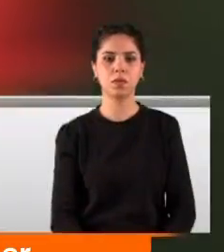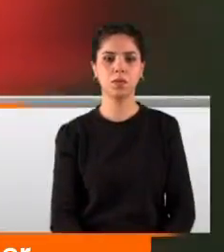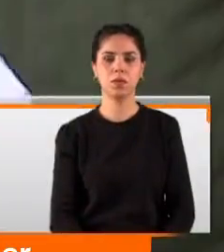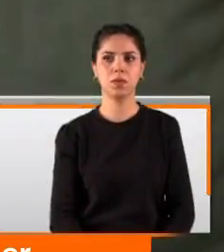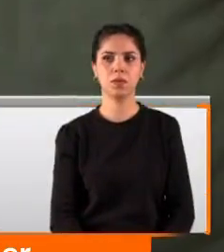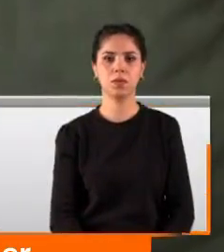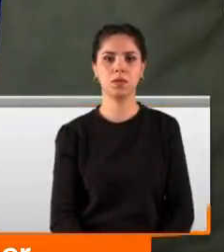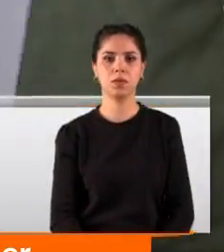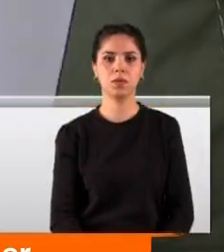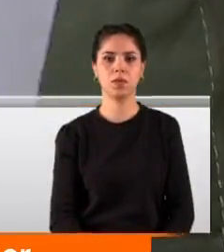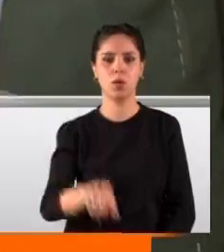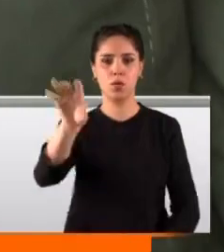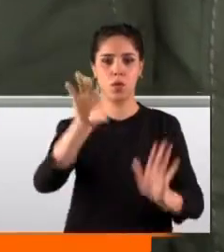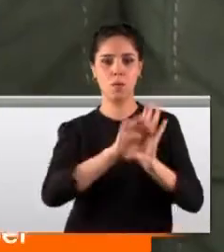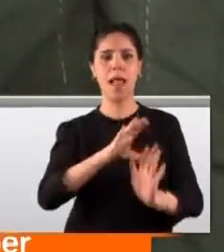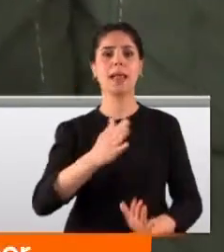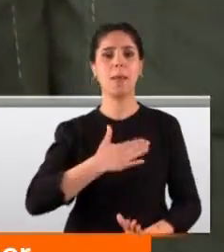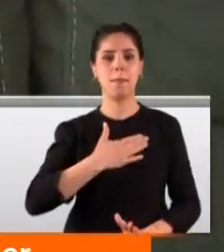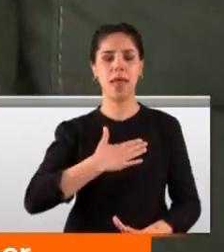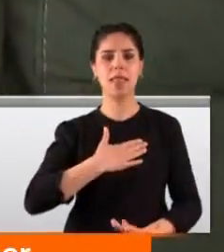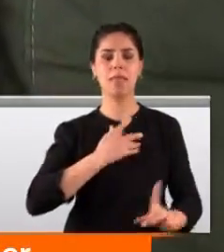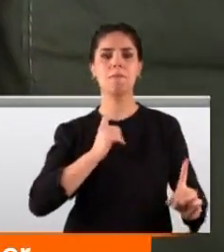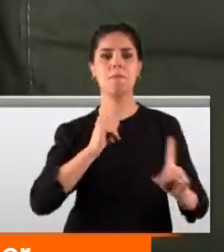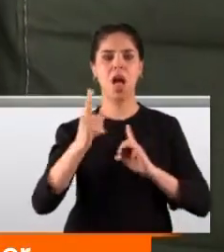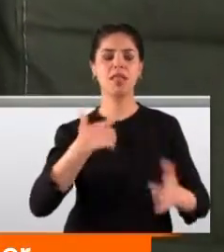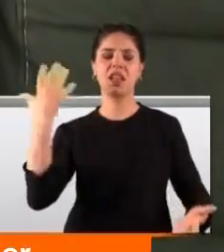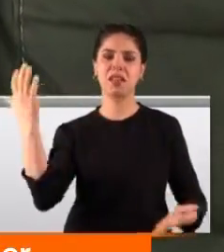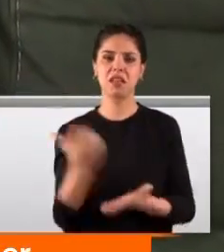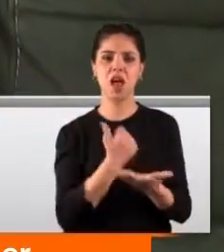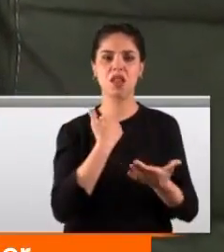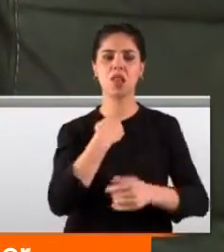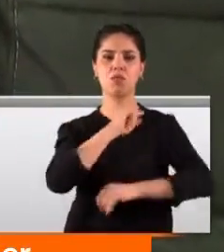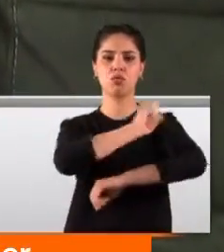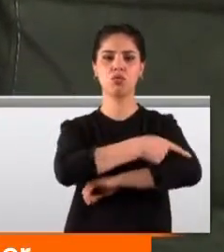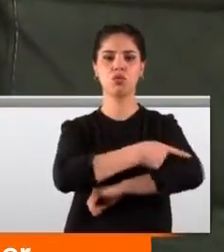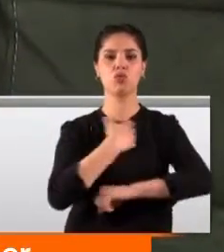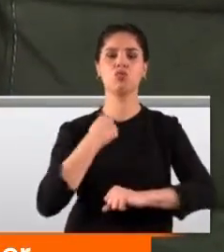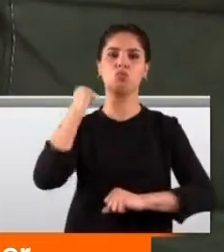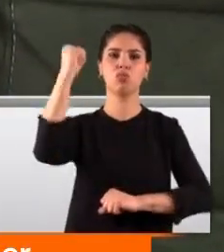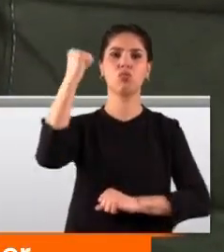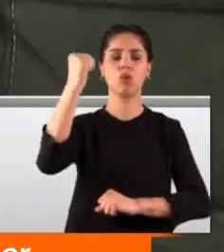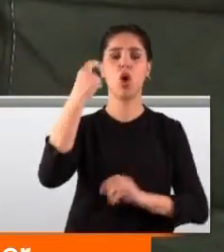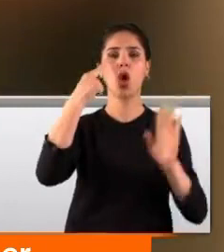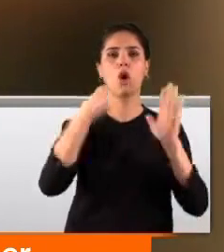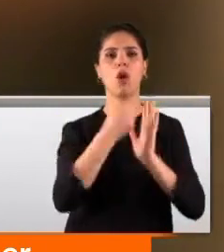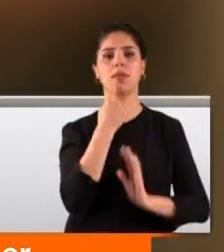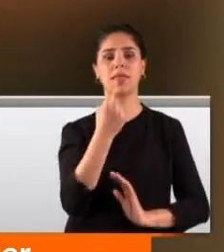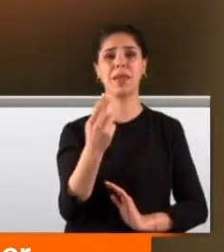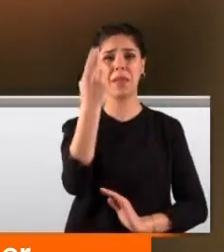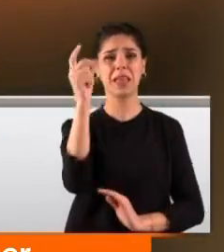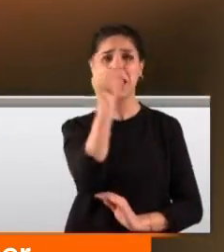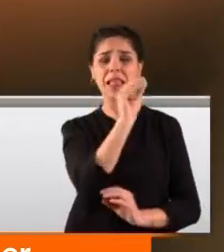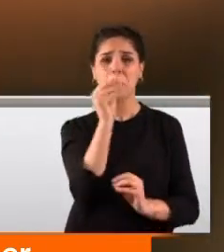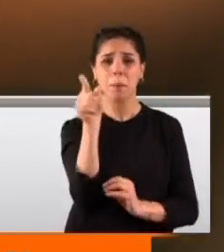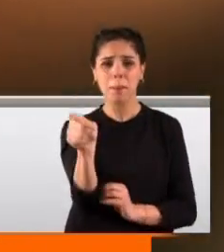Babası. Bu belge artık benim adaleti kazandığımın, güç yumruğunu havaya kaldırdığımın da göstergesidir. 7 aylık